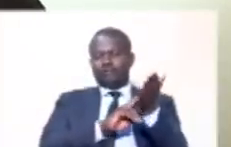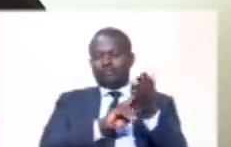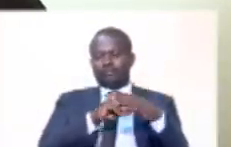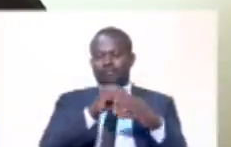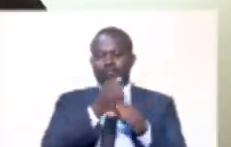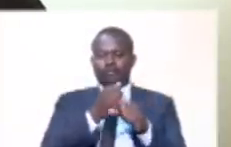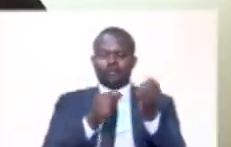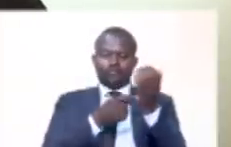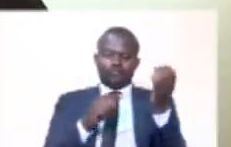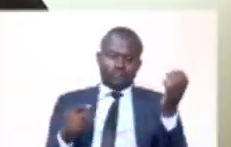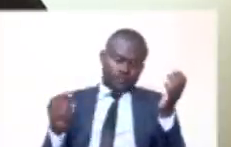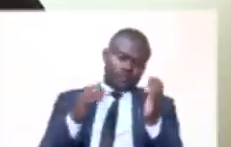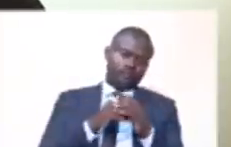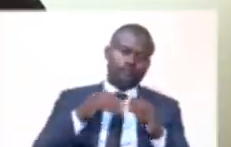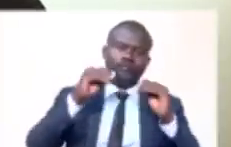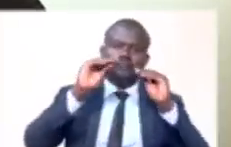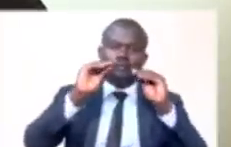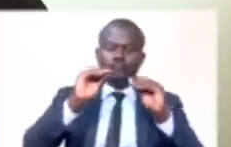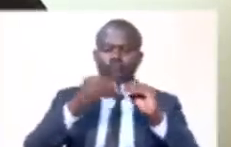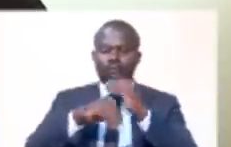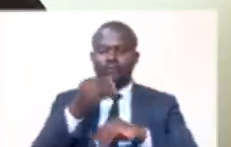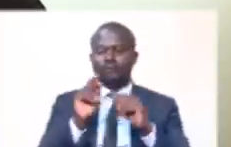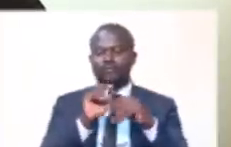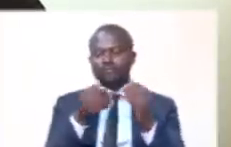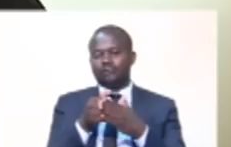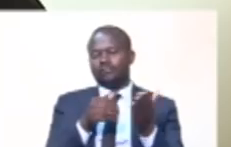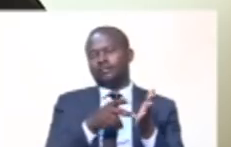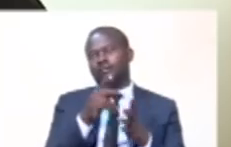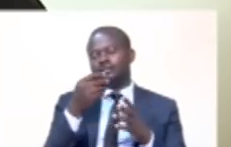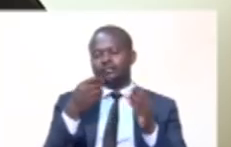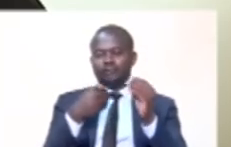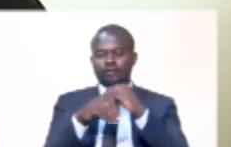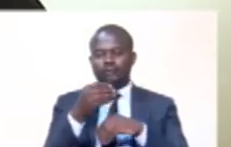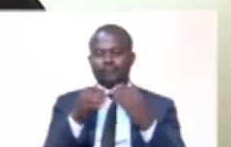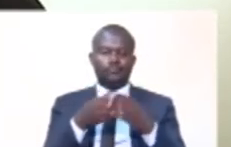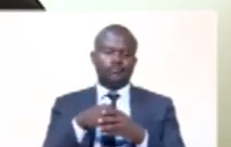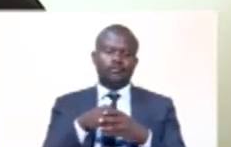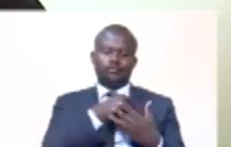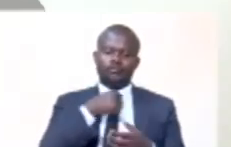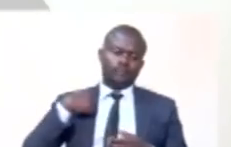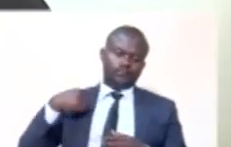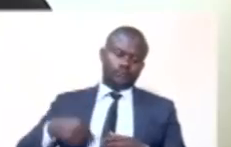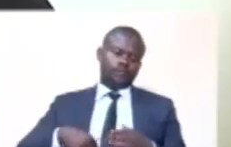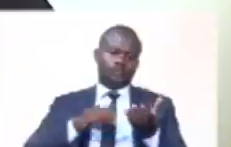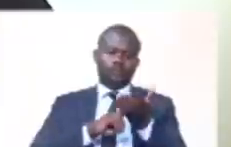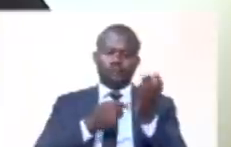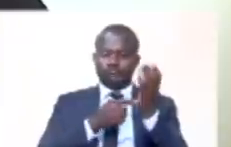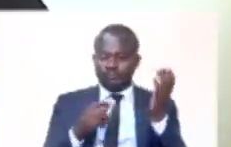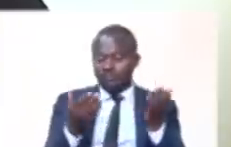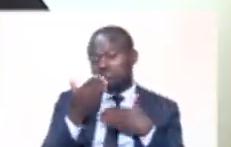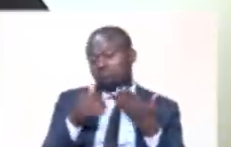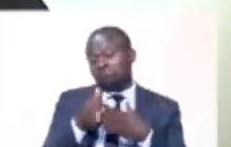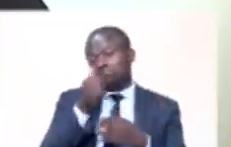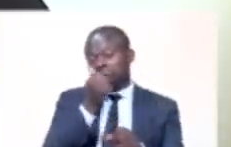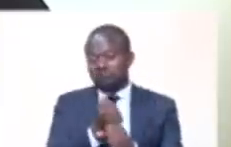hifashishijwe ikoranabuhanga no gucuruza abantu ubungu basigaye batumiza ibicuruzwa haba no mu Bushinwa nahe bikoresheje ikoranabuhanga wenda hakajya